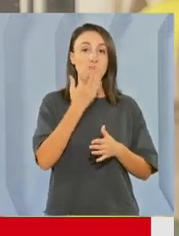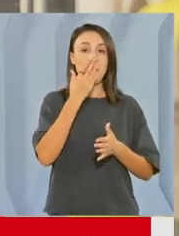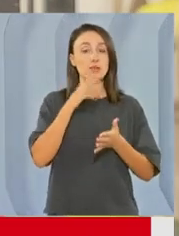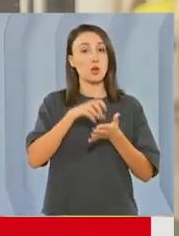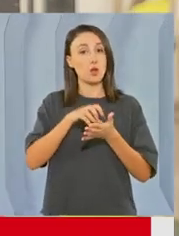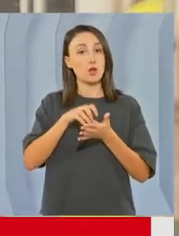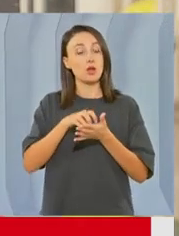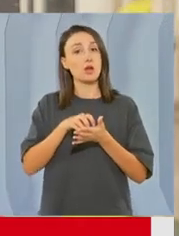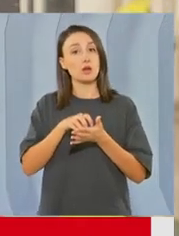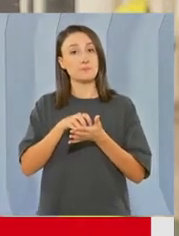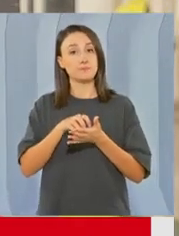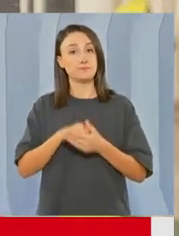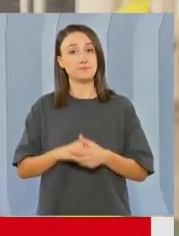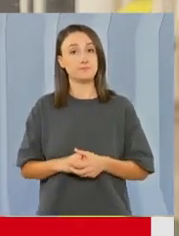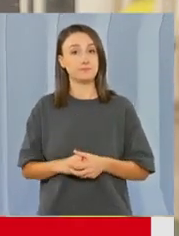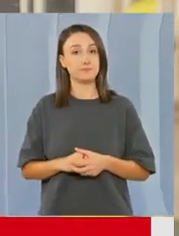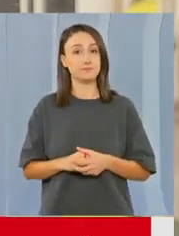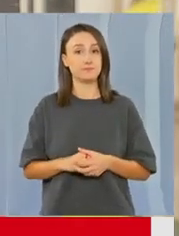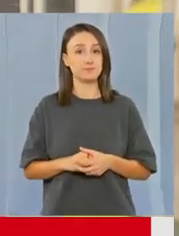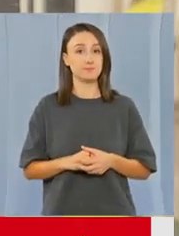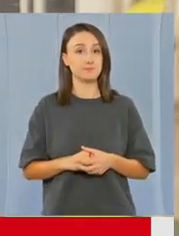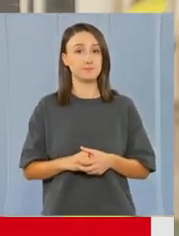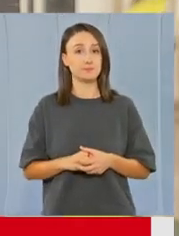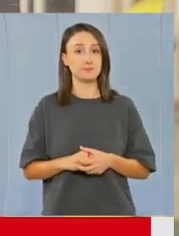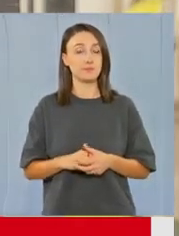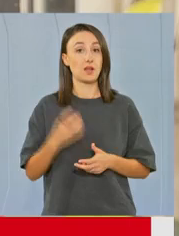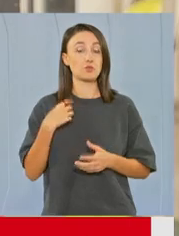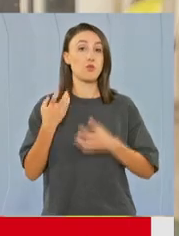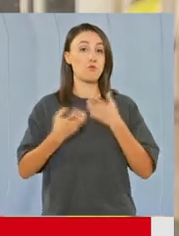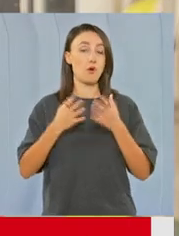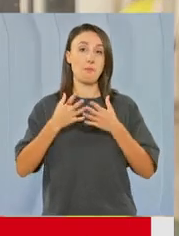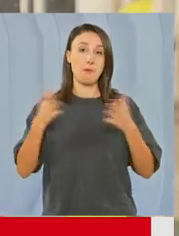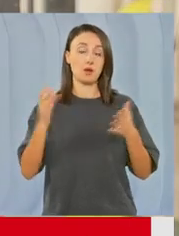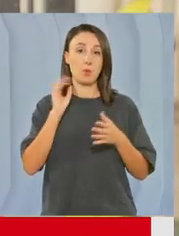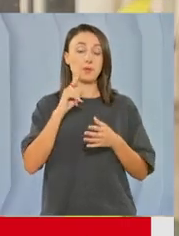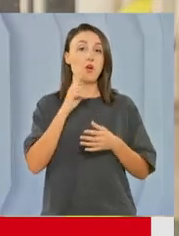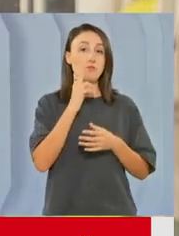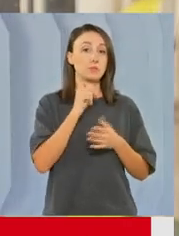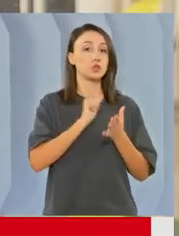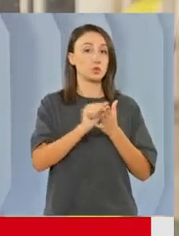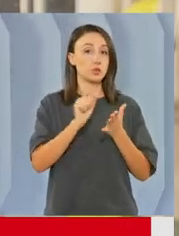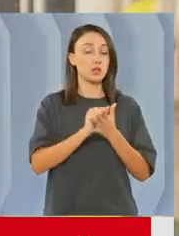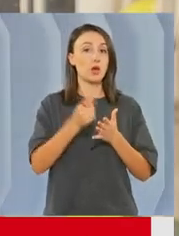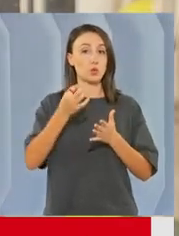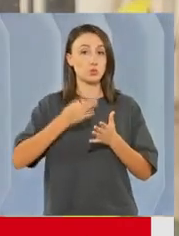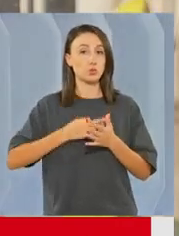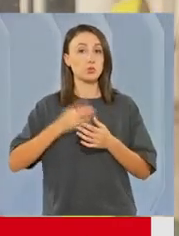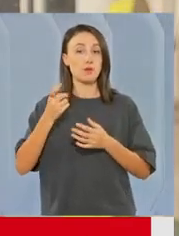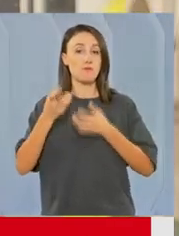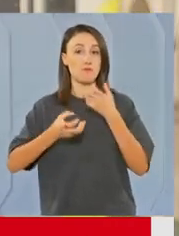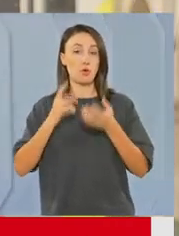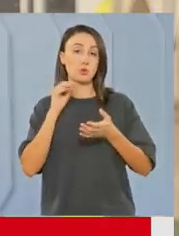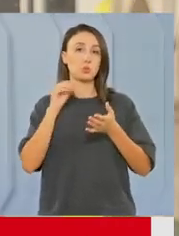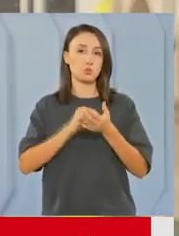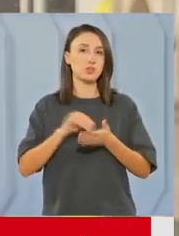locului a fost un incendiu masiv, iar oamenii care au vorbit cu jurnaliștii au spus că incendiul a fost